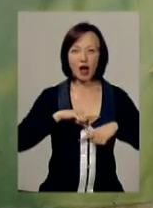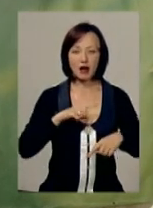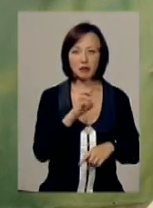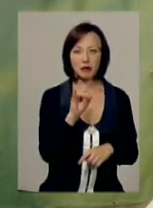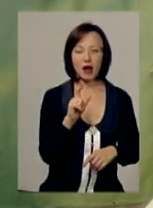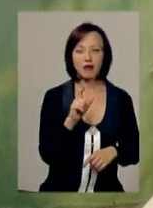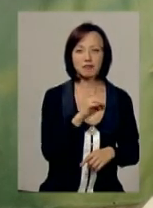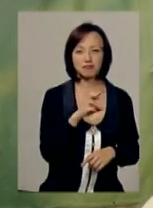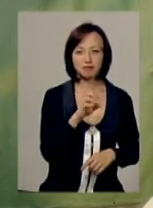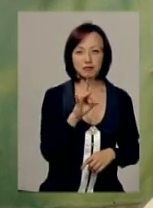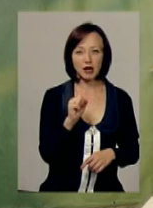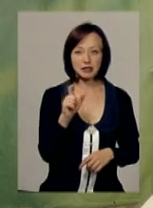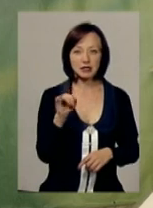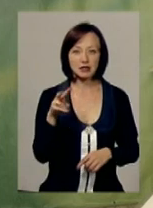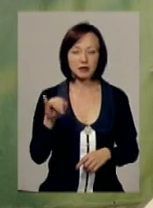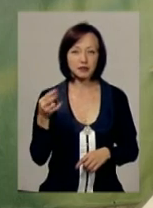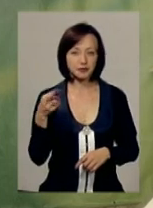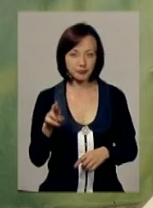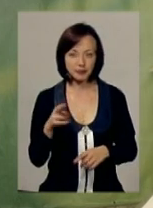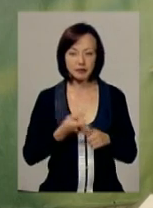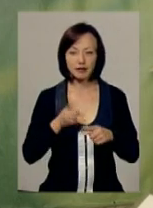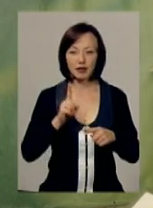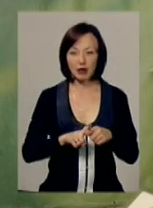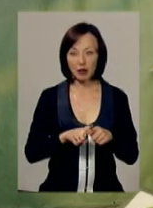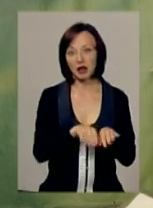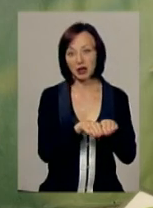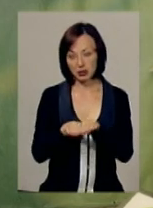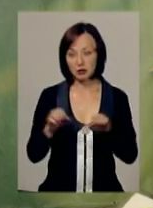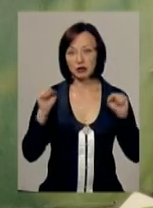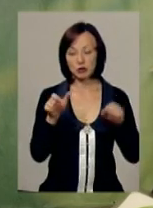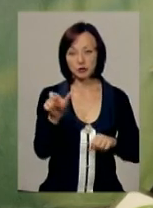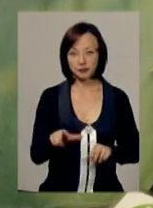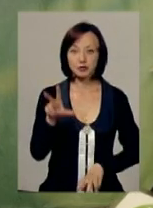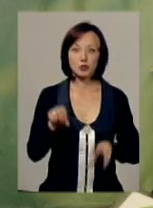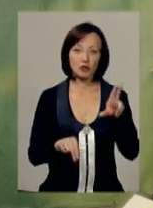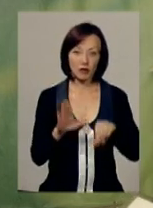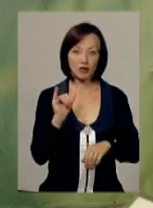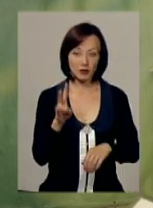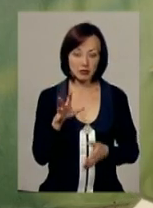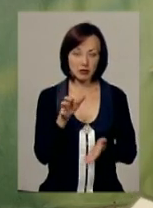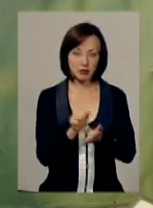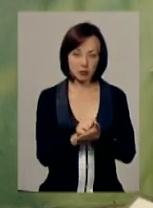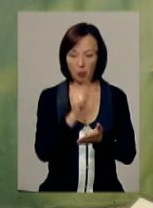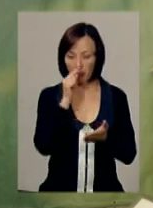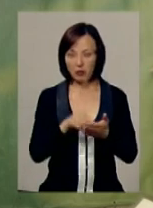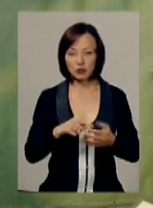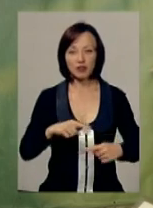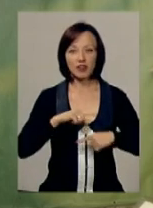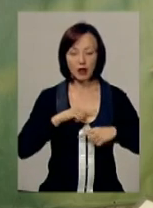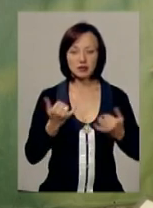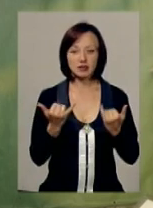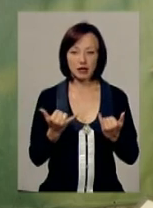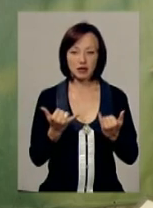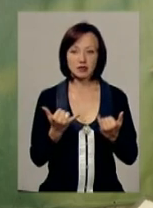ці змагання дають рейтинг спортсмена, і я сподіваюся, що Антон, посівши, вийшовши у фінал, він